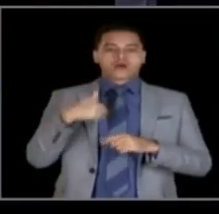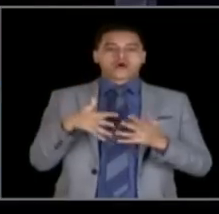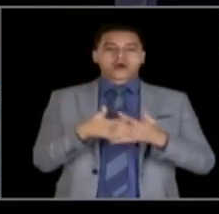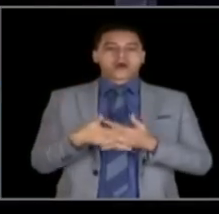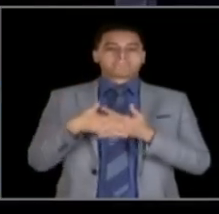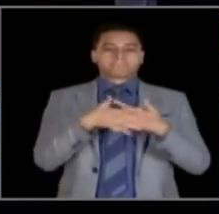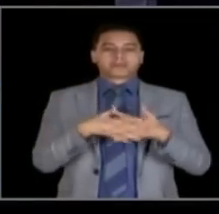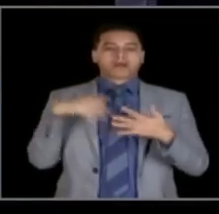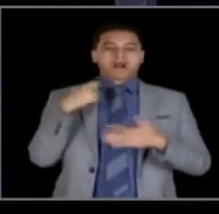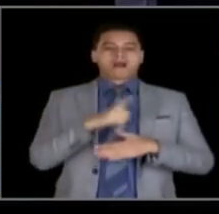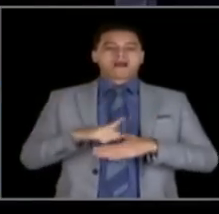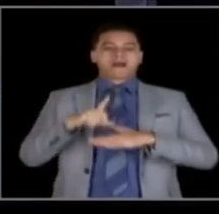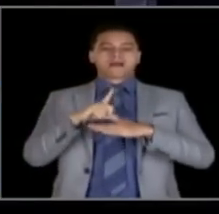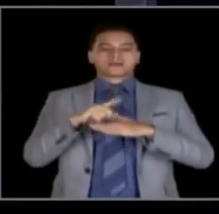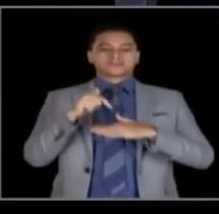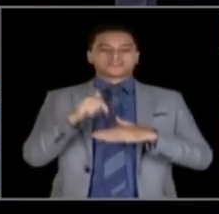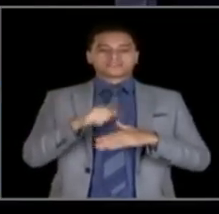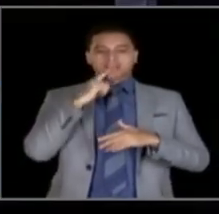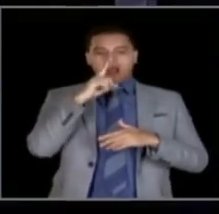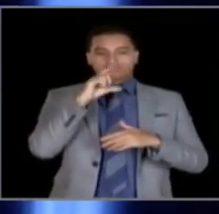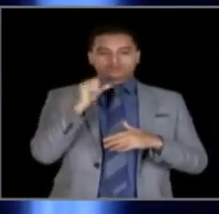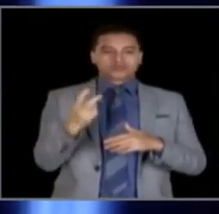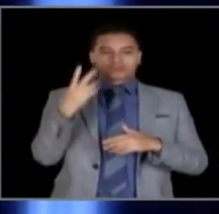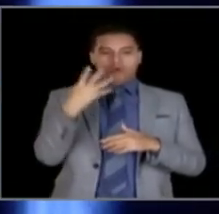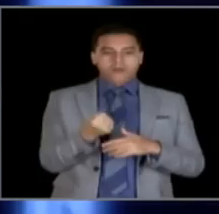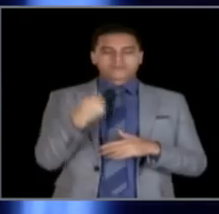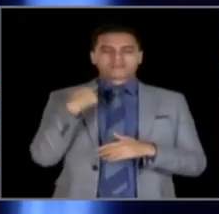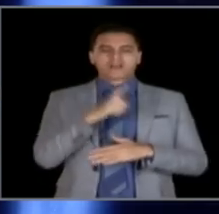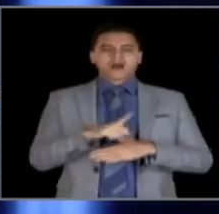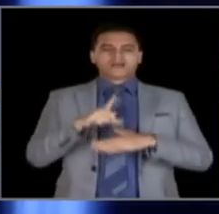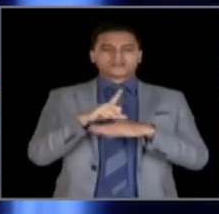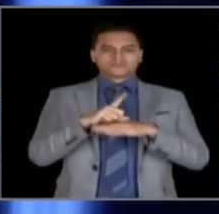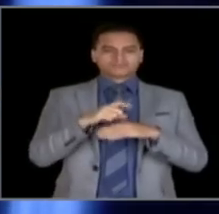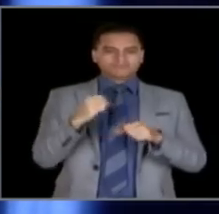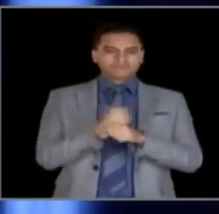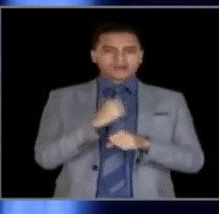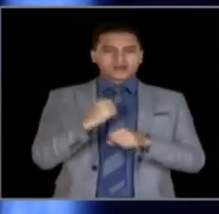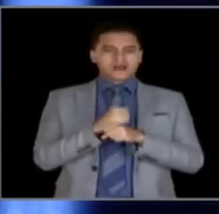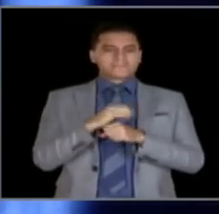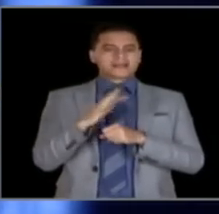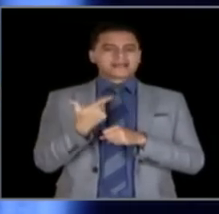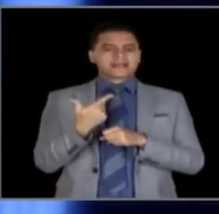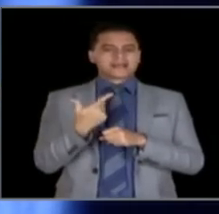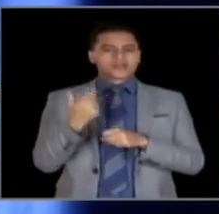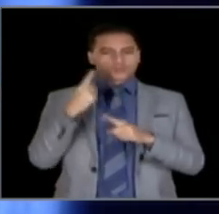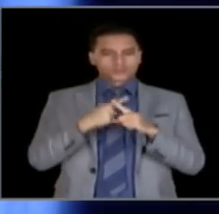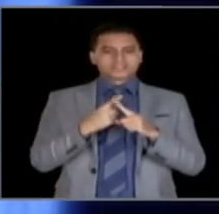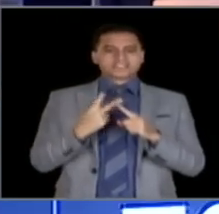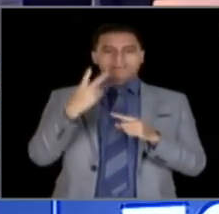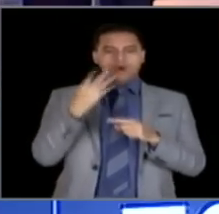للأمم المتحدة عام 1947، فما هو؟ وكمان سنة